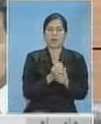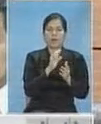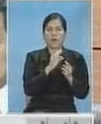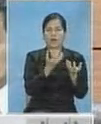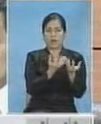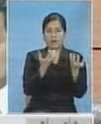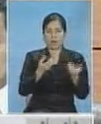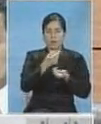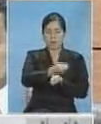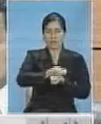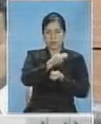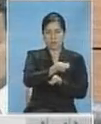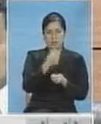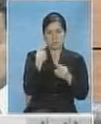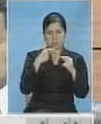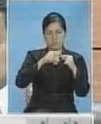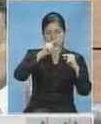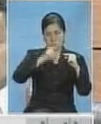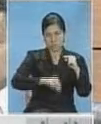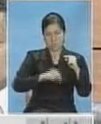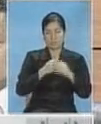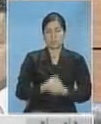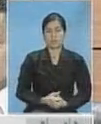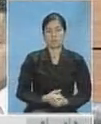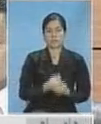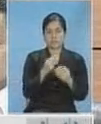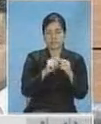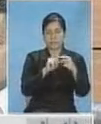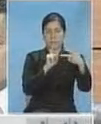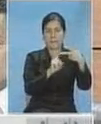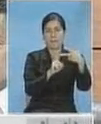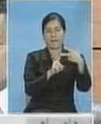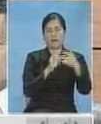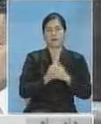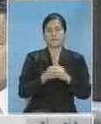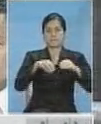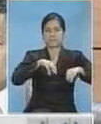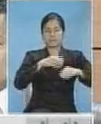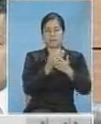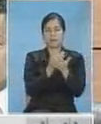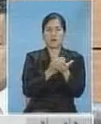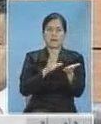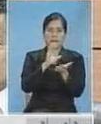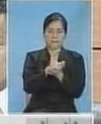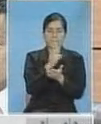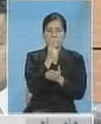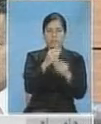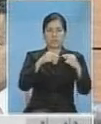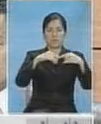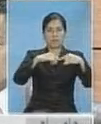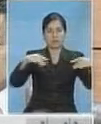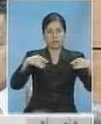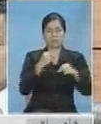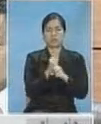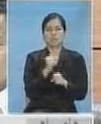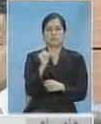ของนโยบายของรัฐบาลและของกระทรวงพาณิชย์และประการที่3ก็คือการจัดสรรงบประมาณไม่เหมาะสมไม่มีประสิทธิภ